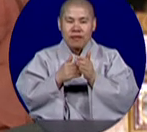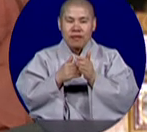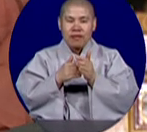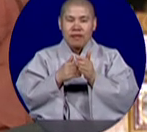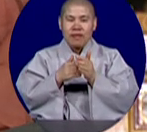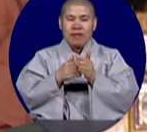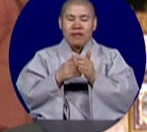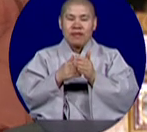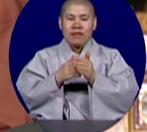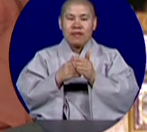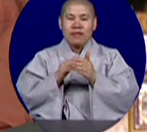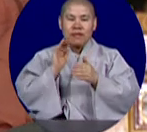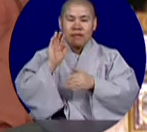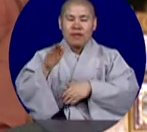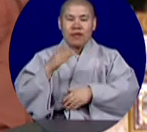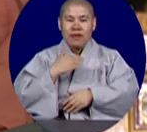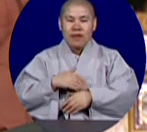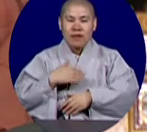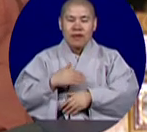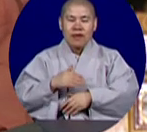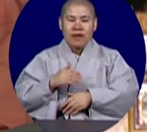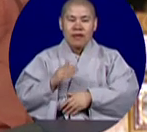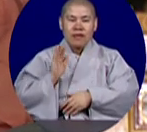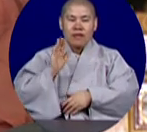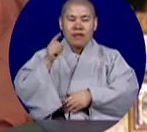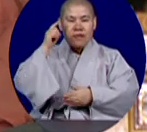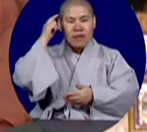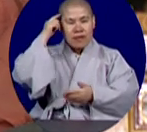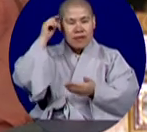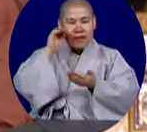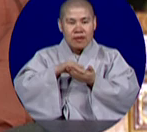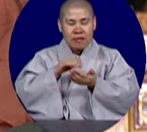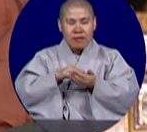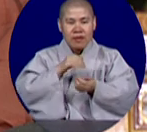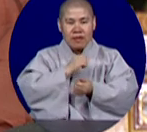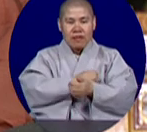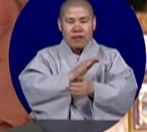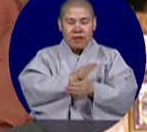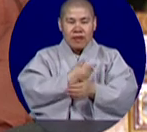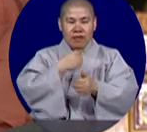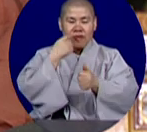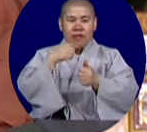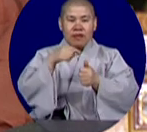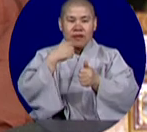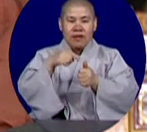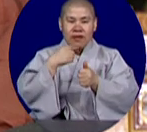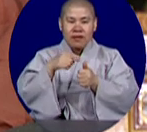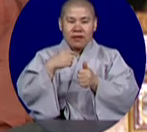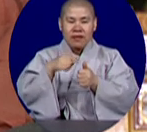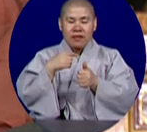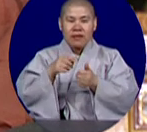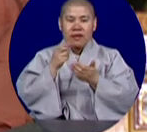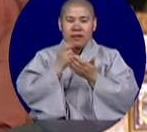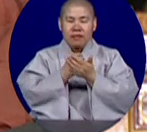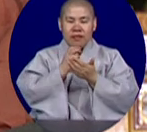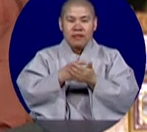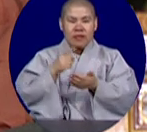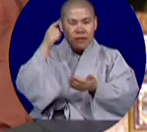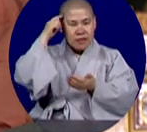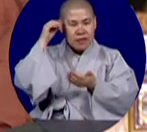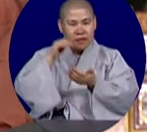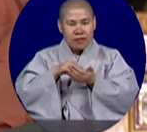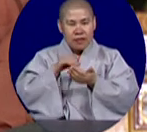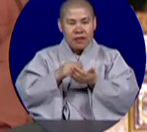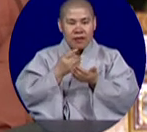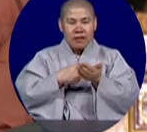그래서 그걸 알고 크게 참회를 하고 그 잘못 가르친 그 법을 참회하기